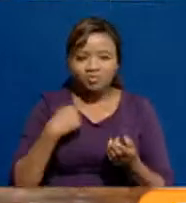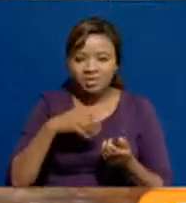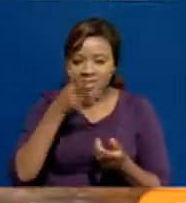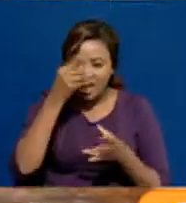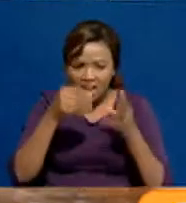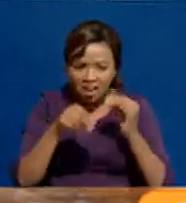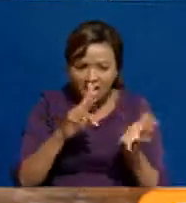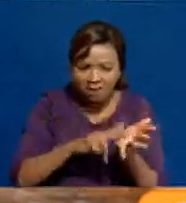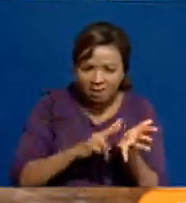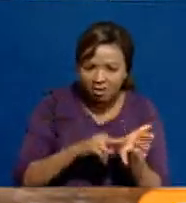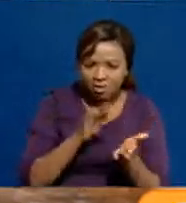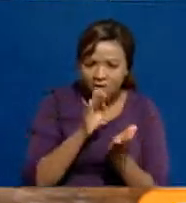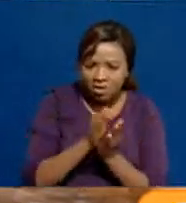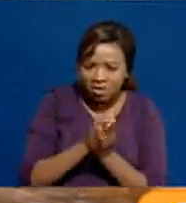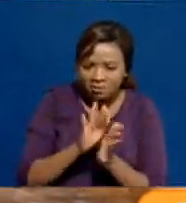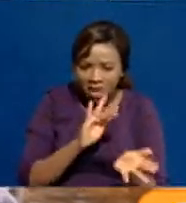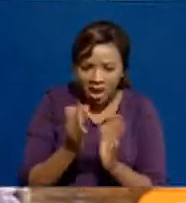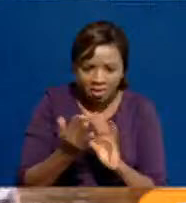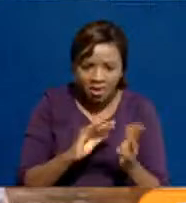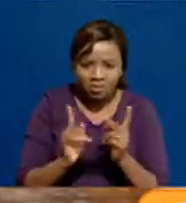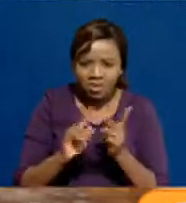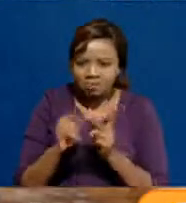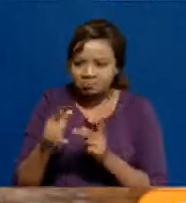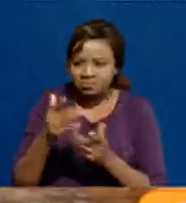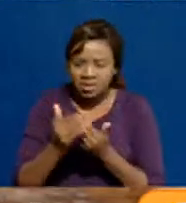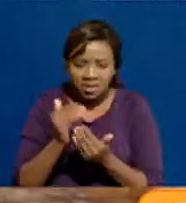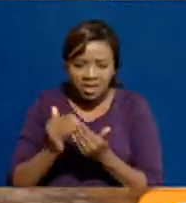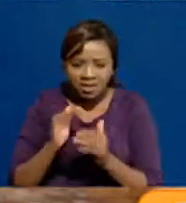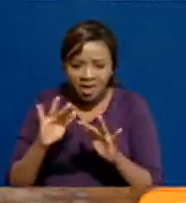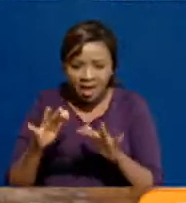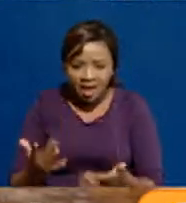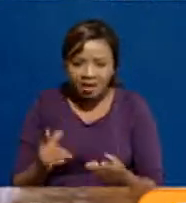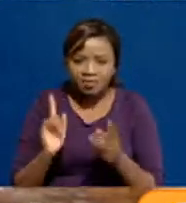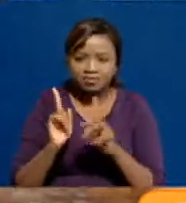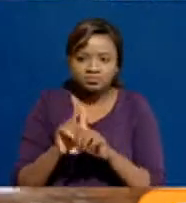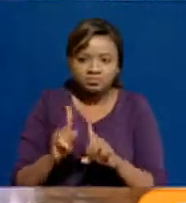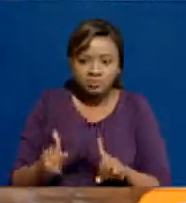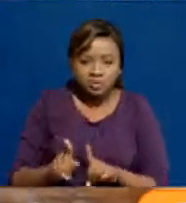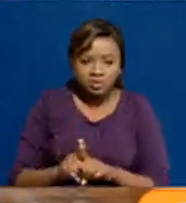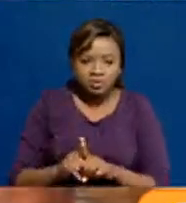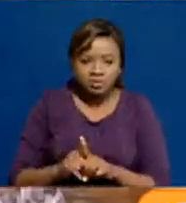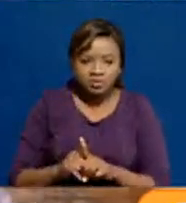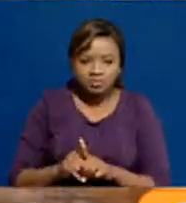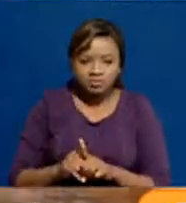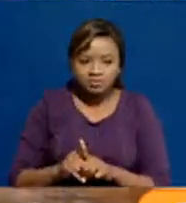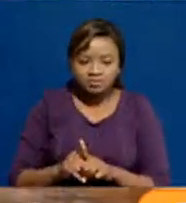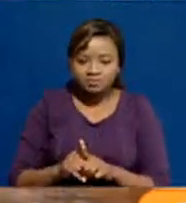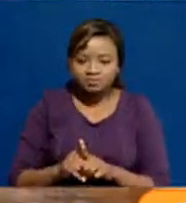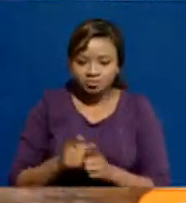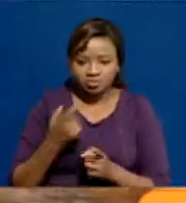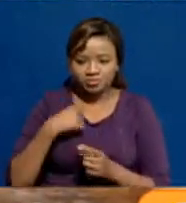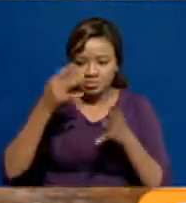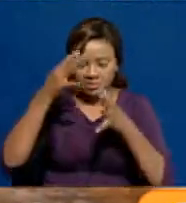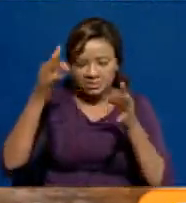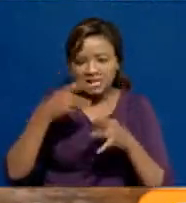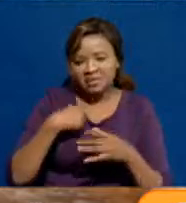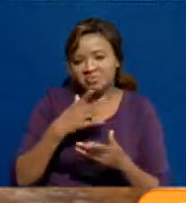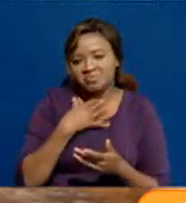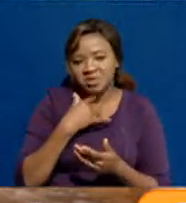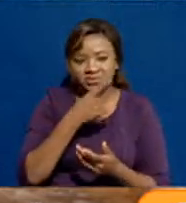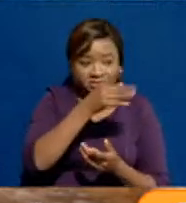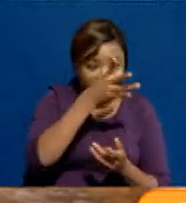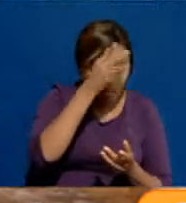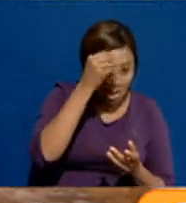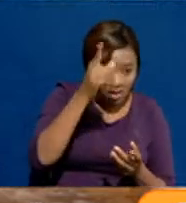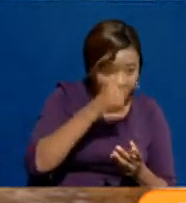watu ambao nje ya Netherlands ambao wameendelea. Na nikaona ya kwamba wacha mimi mwenyewe nikuje nijifunze. Na